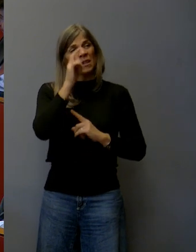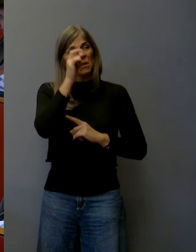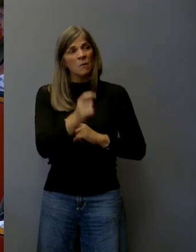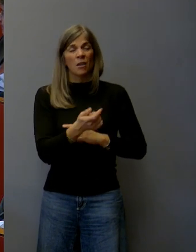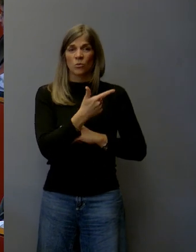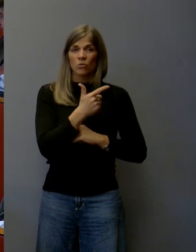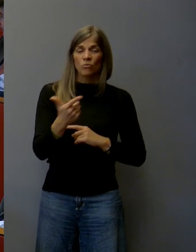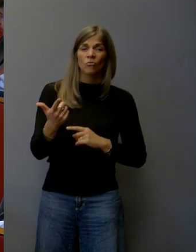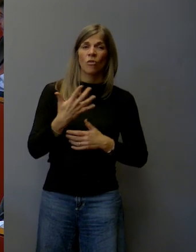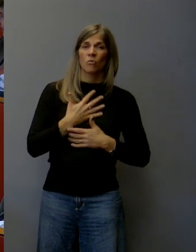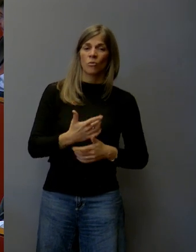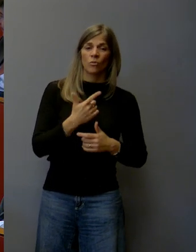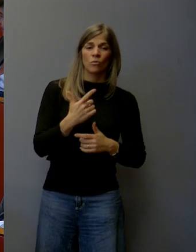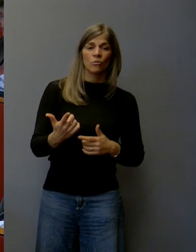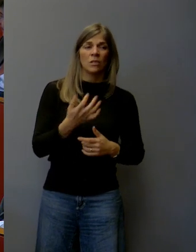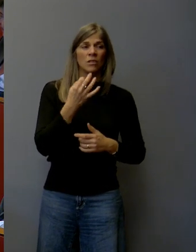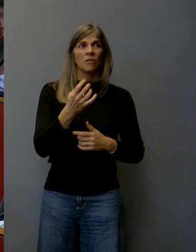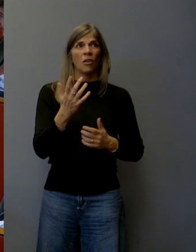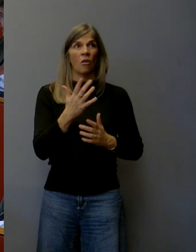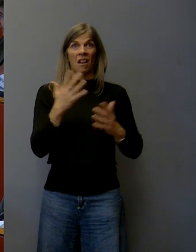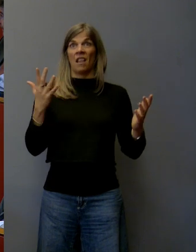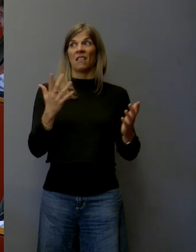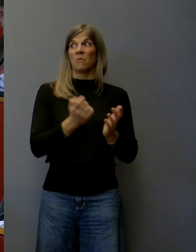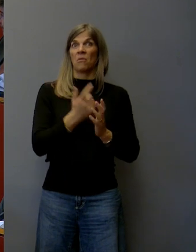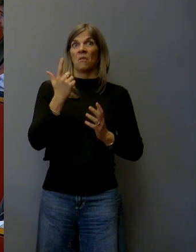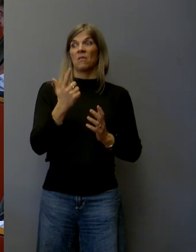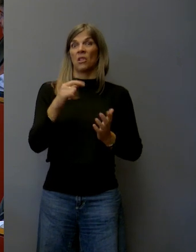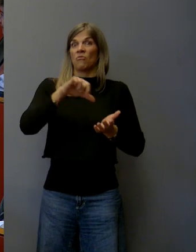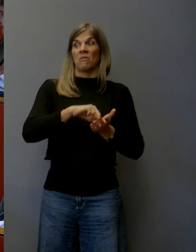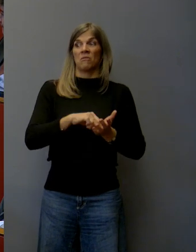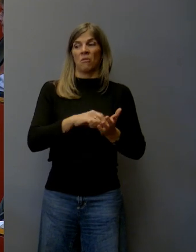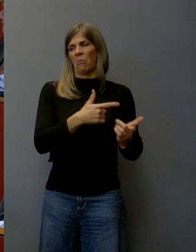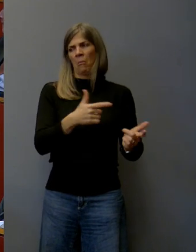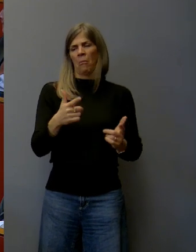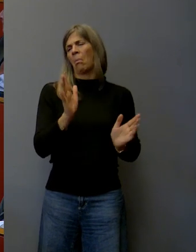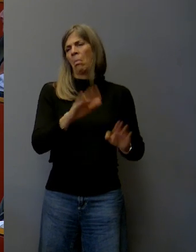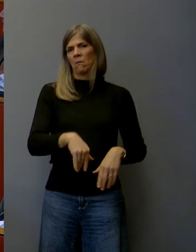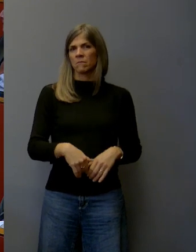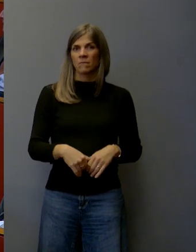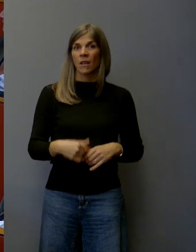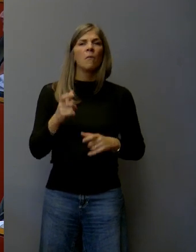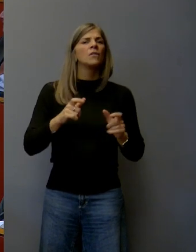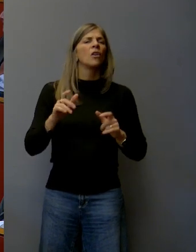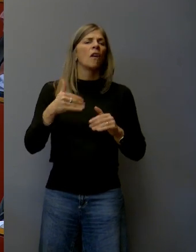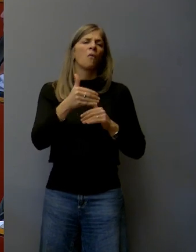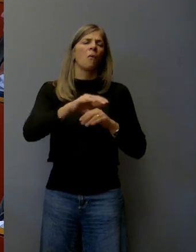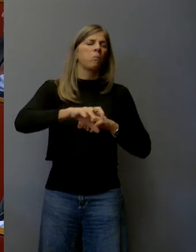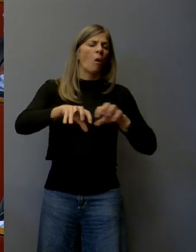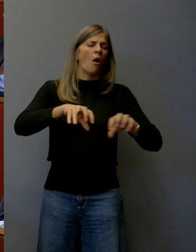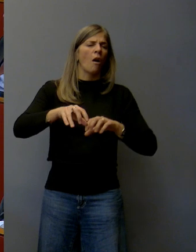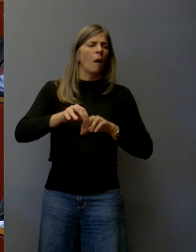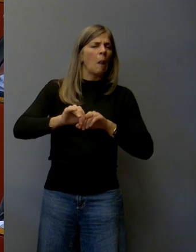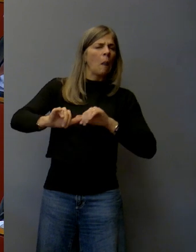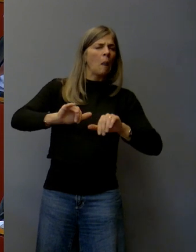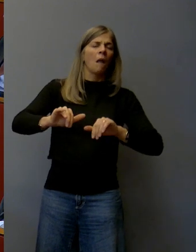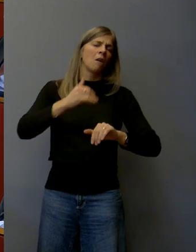tutto ciò che non è né grande né centrale perché tanto i cittadini che stanno un po' fuori poco importa comunque la richiesta